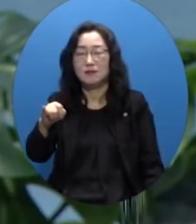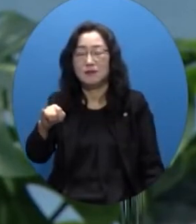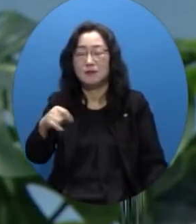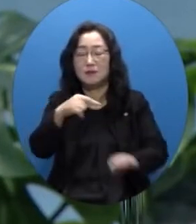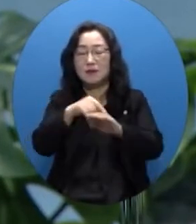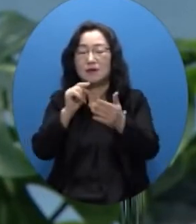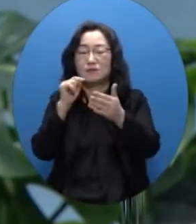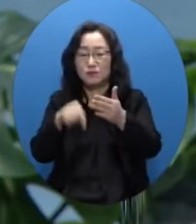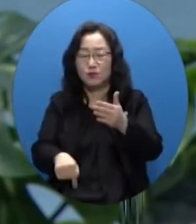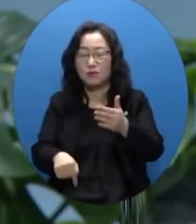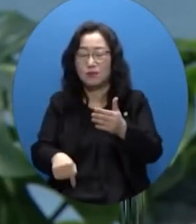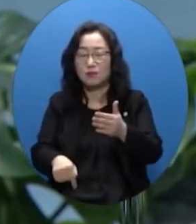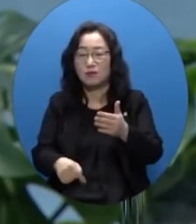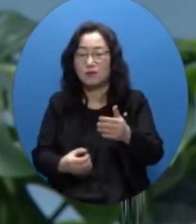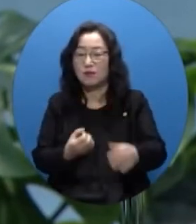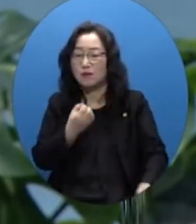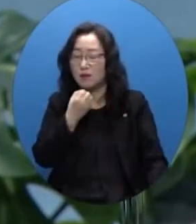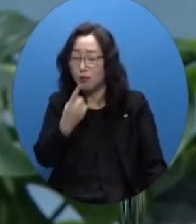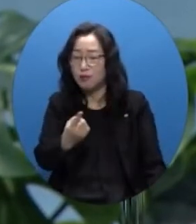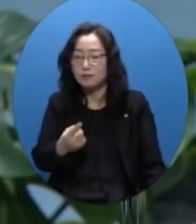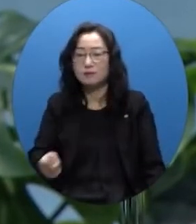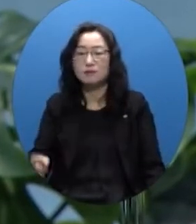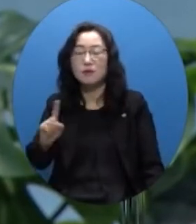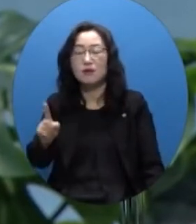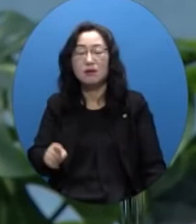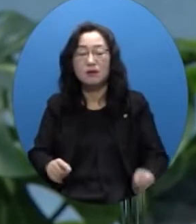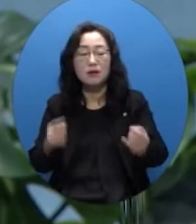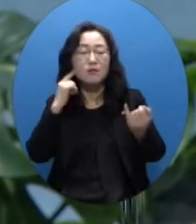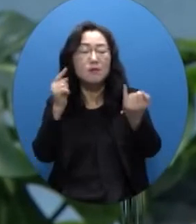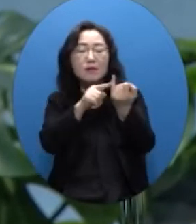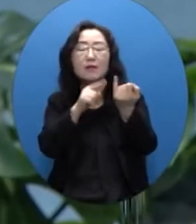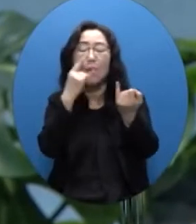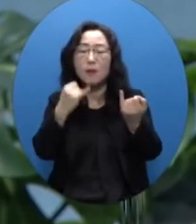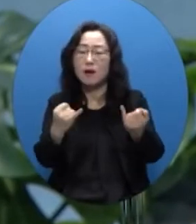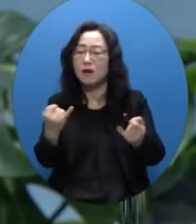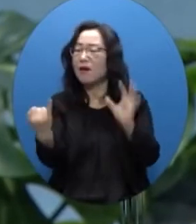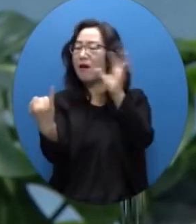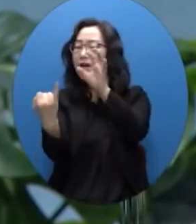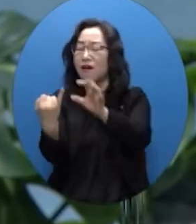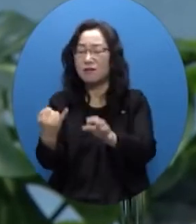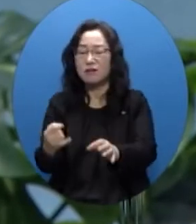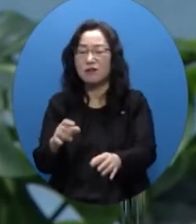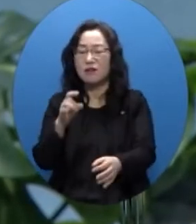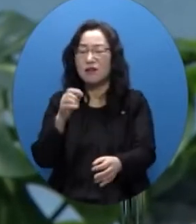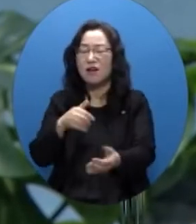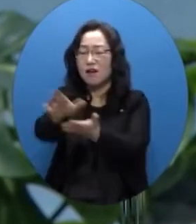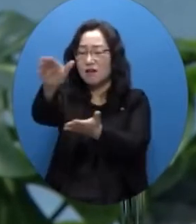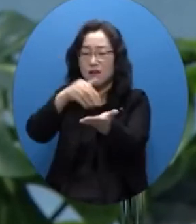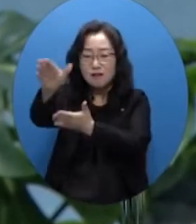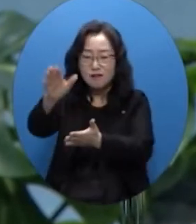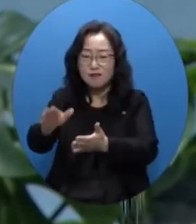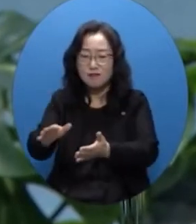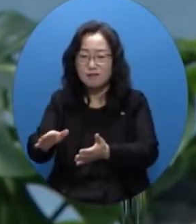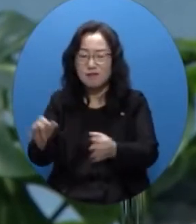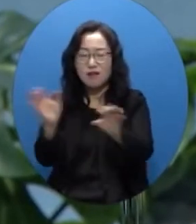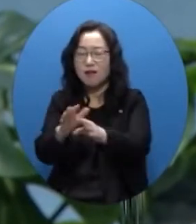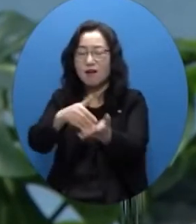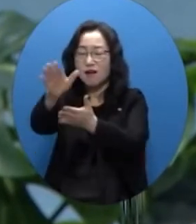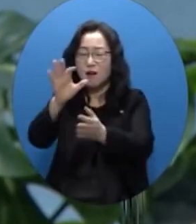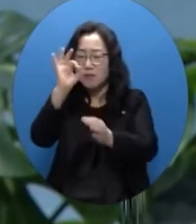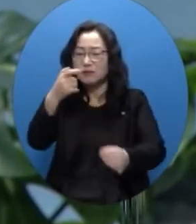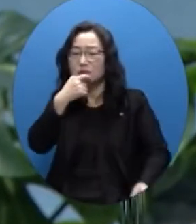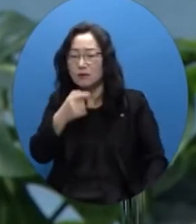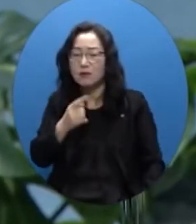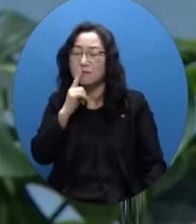마음속에 사이트 말을 닦을 때 됩니다 왜 엄마 같은 한테 수리점에서 꺼져 버리라고 나가라 g 여고 꼴도 보기 싫다